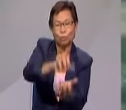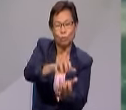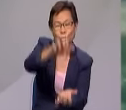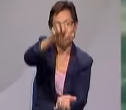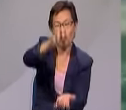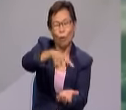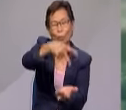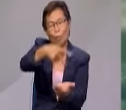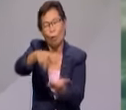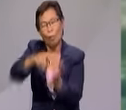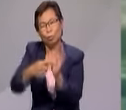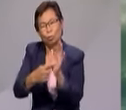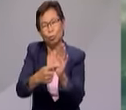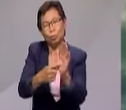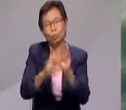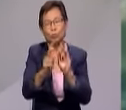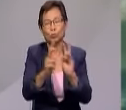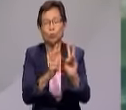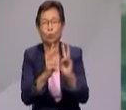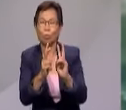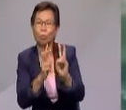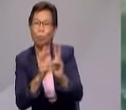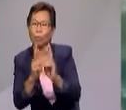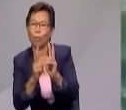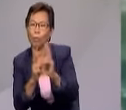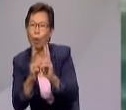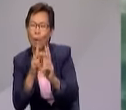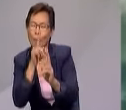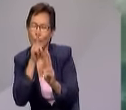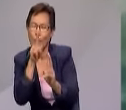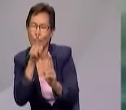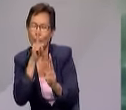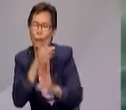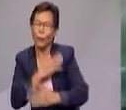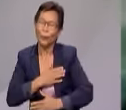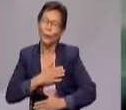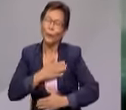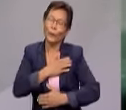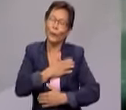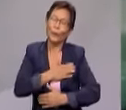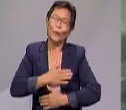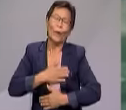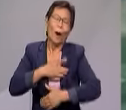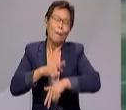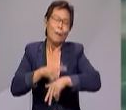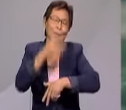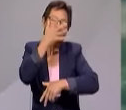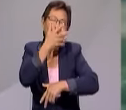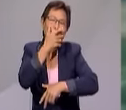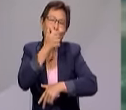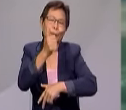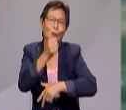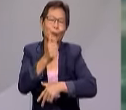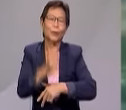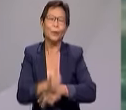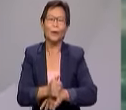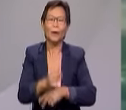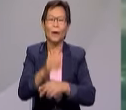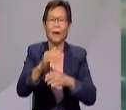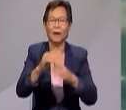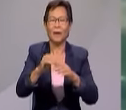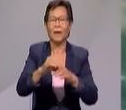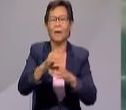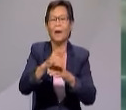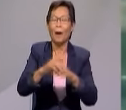Oceanarium ini menunjukkan pasangan duet terbabit benar-benar menikmati saat indah itu. Planet Neptune Oceanarium mula dibuka